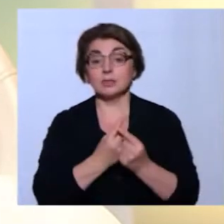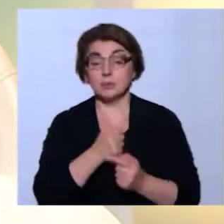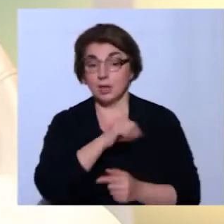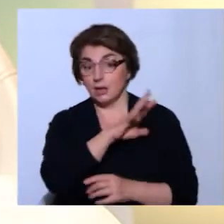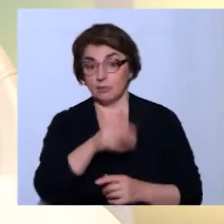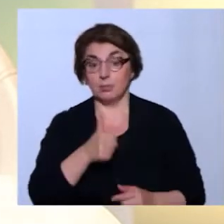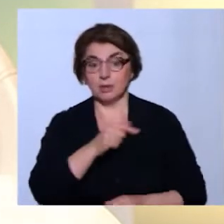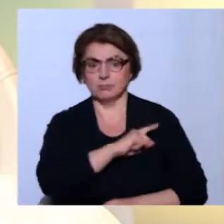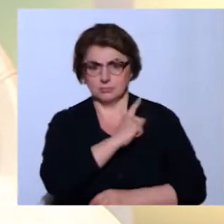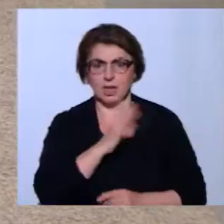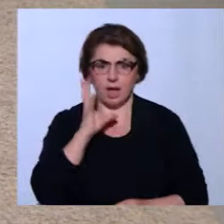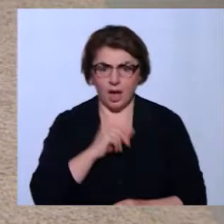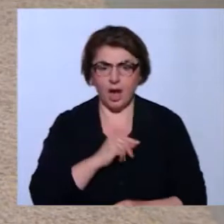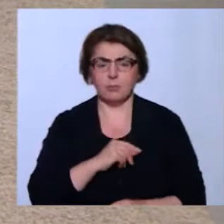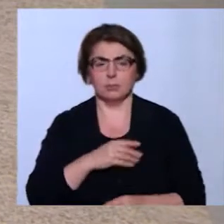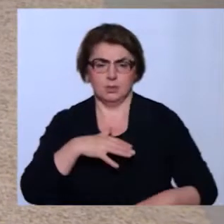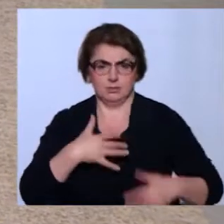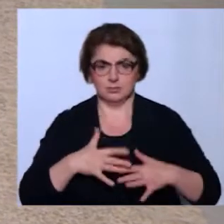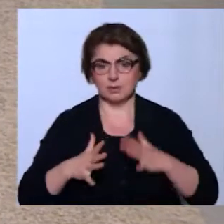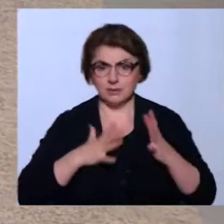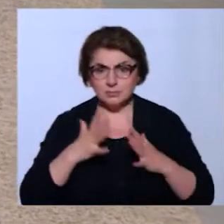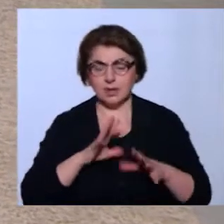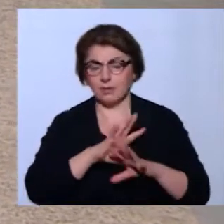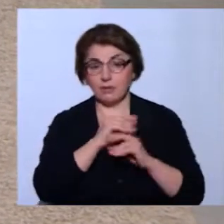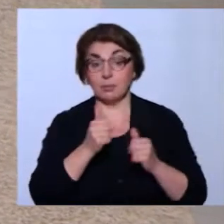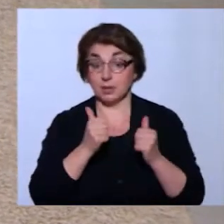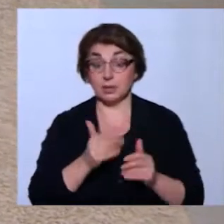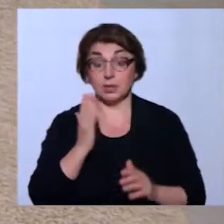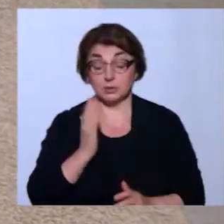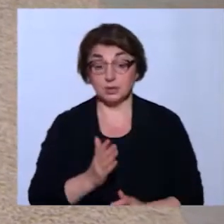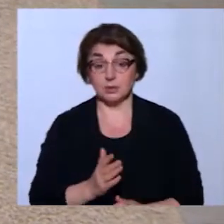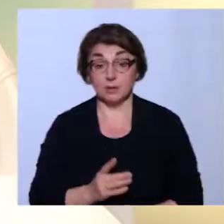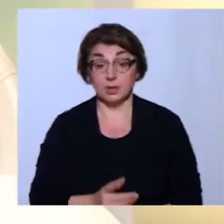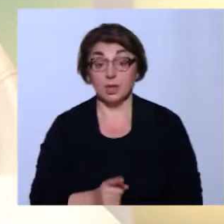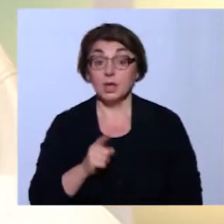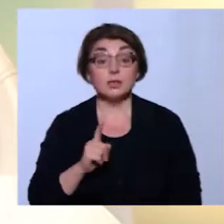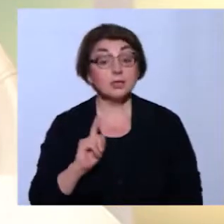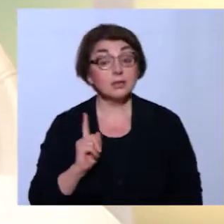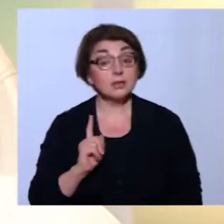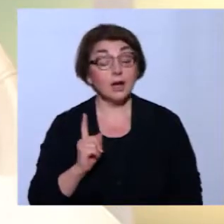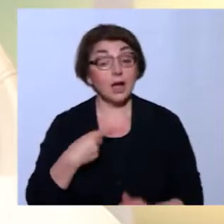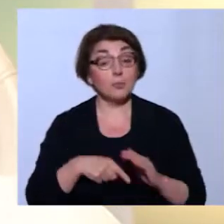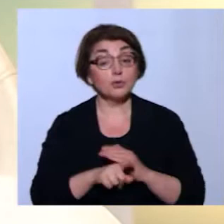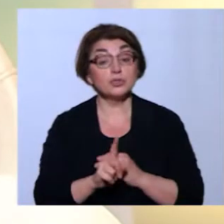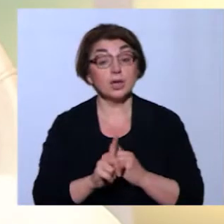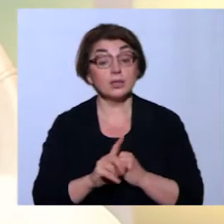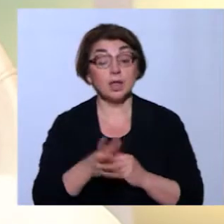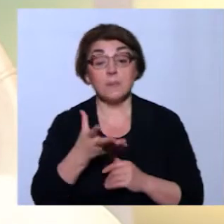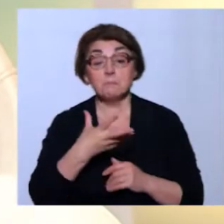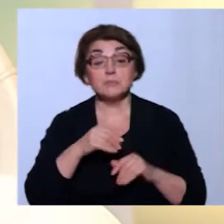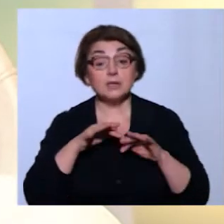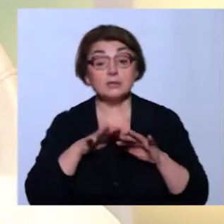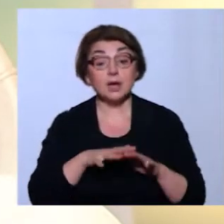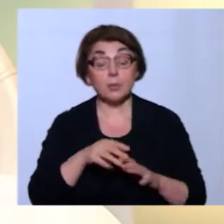ისევ ენერგიაზეც, მოდიხა ძალასაც იძენ და ხასიათიც გამოსწორდება ხოლმე. ესე იგი, გამოდის, რომ მთელი საქმე